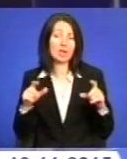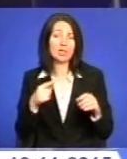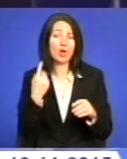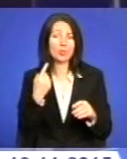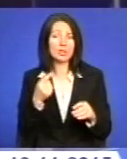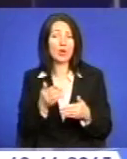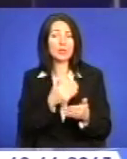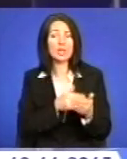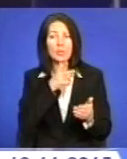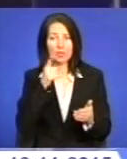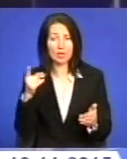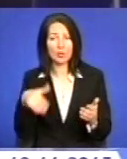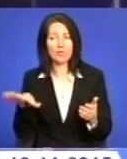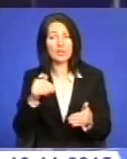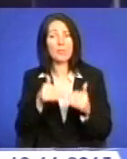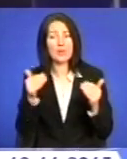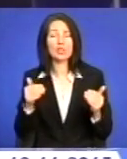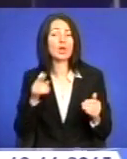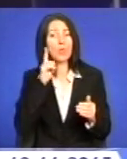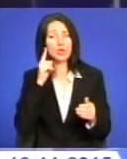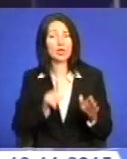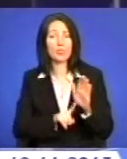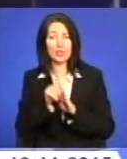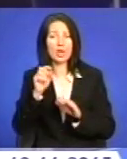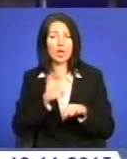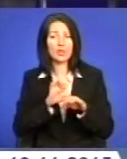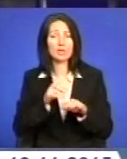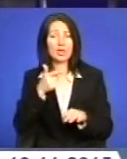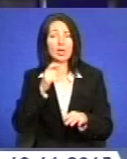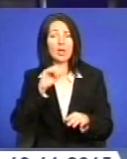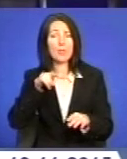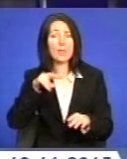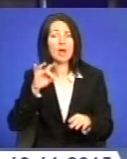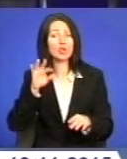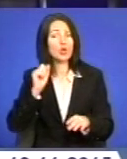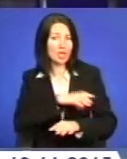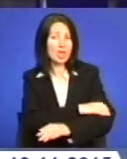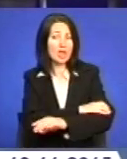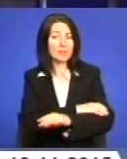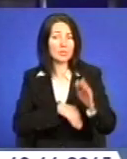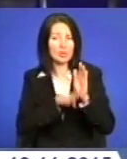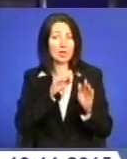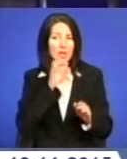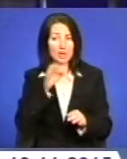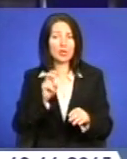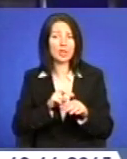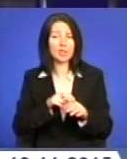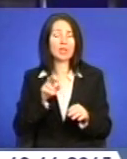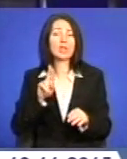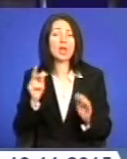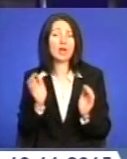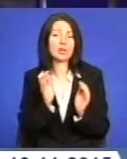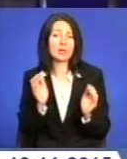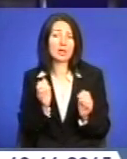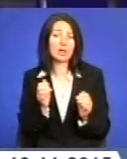Останнім часом усе більше молоді почало хворіти на гіпертонію, кажуть лікарі. Як берегтися від цієї недуги і про якість лікування хвороби у Тернополі